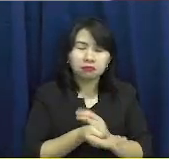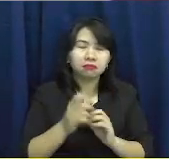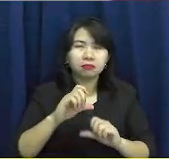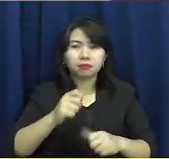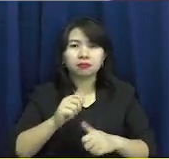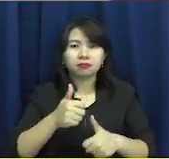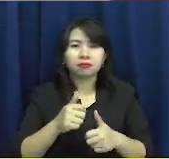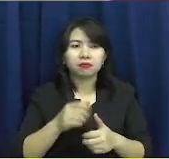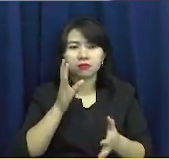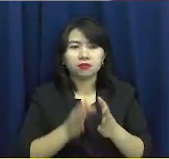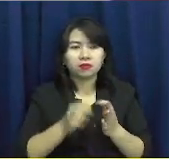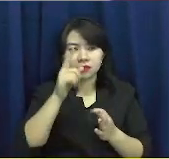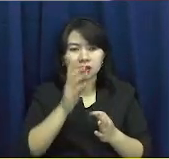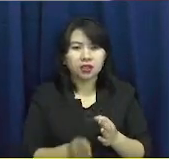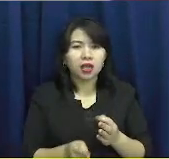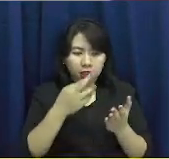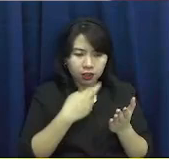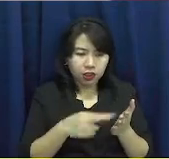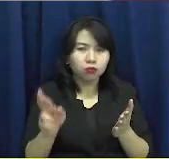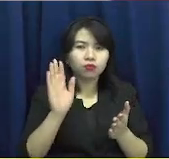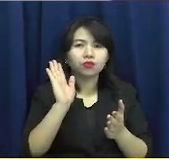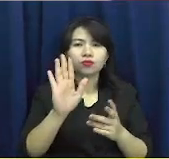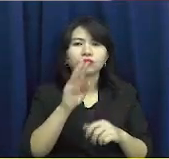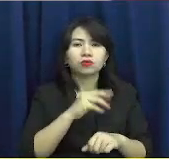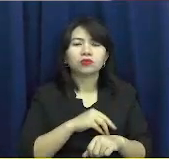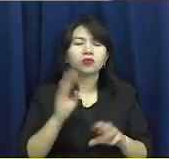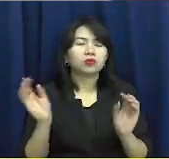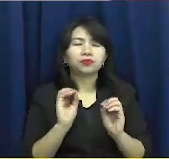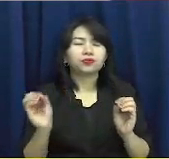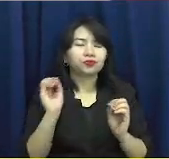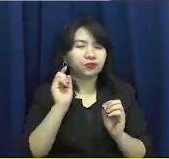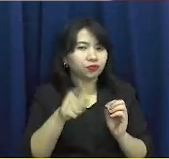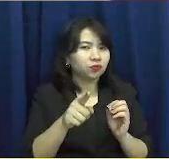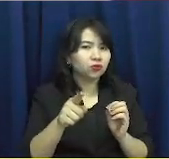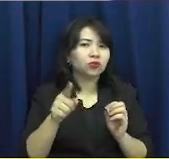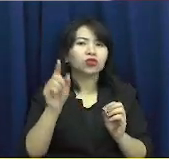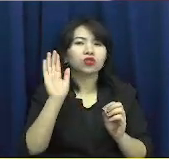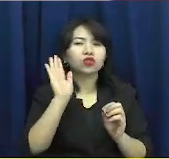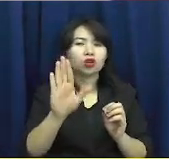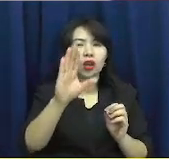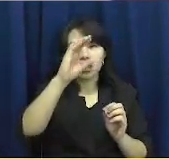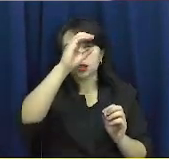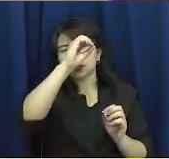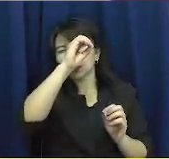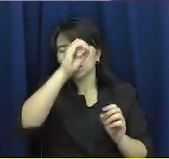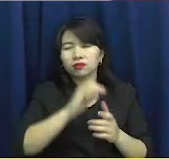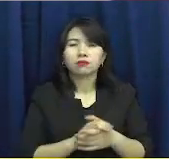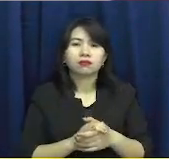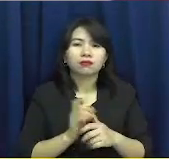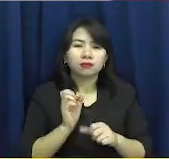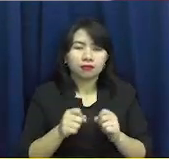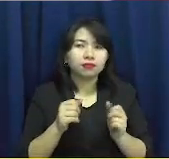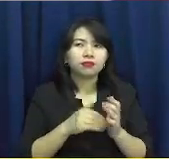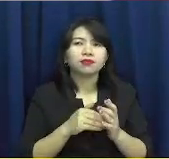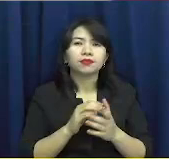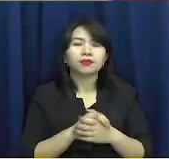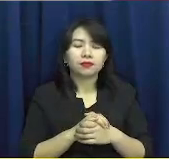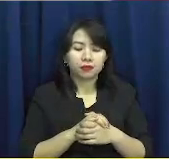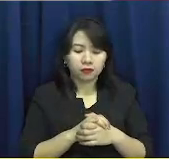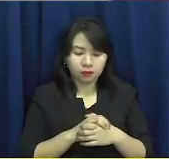Pag tinanggal ng Diyos yung ministry mo, wala kang laman. Yan po, kaya gustong-gusto ko yan, mga